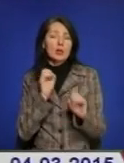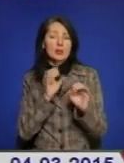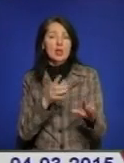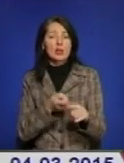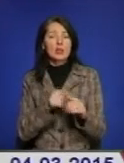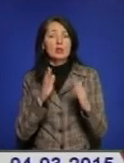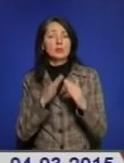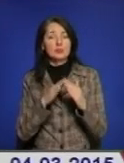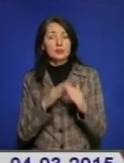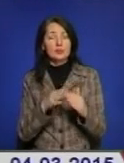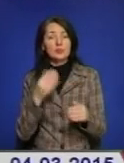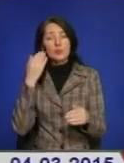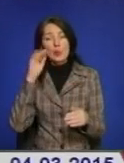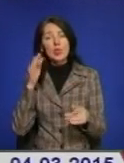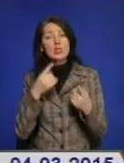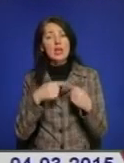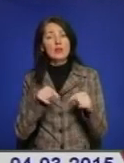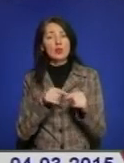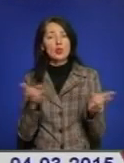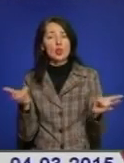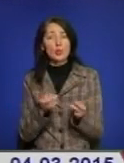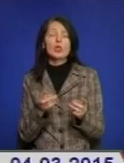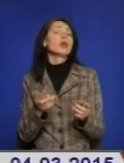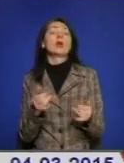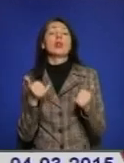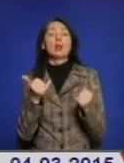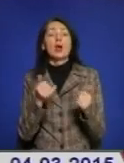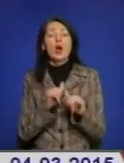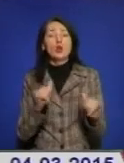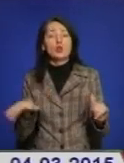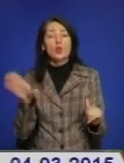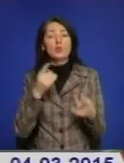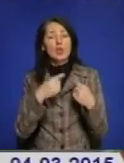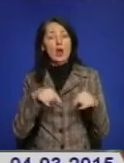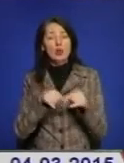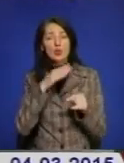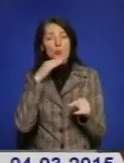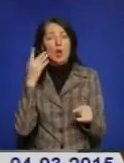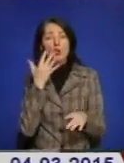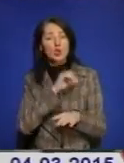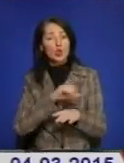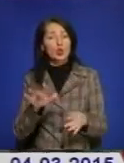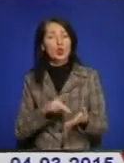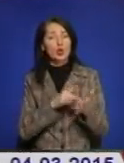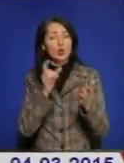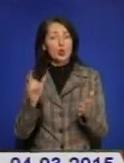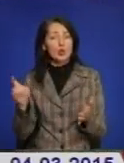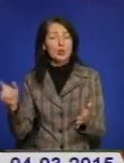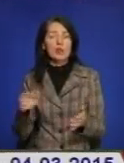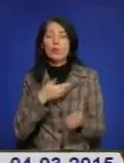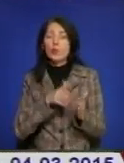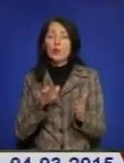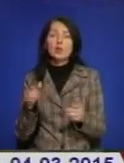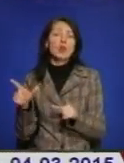Поліпшення інфраструктури – необхідний чинник для розвитку всієї галузі. Чимало закордонних туристів відмовляється від поїздок